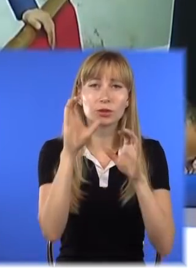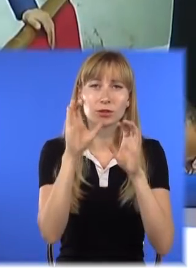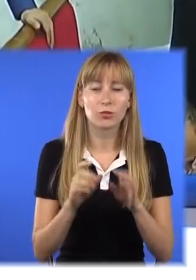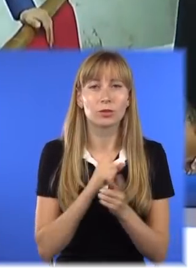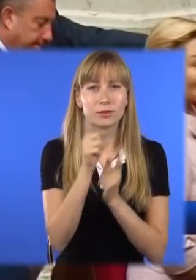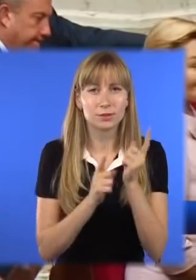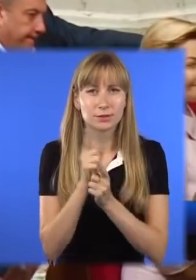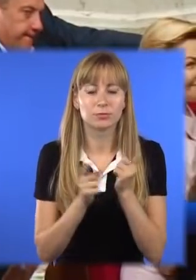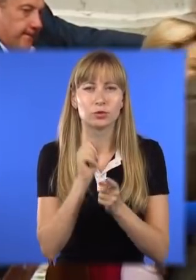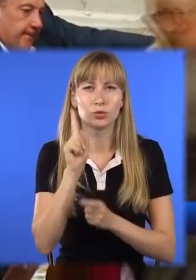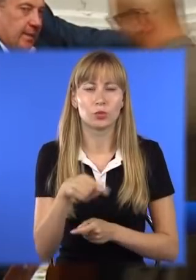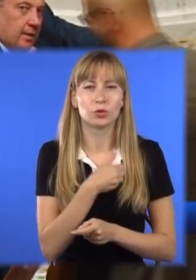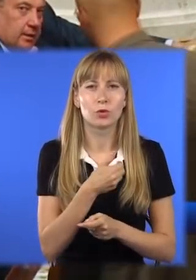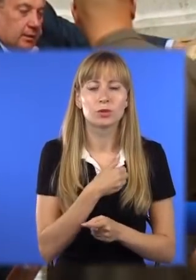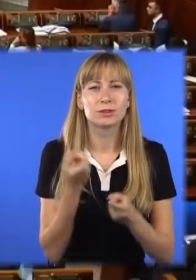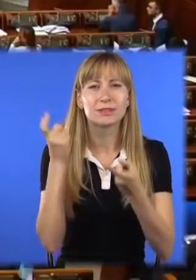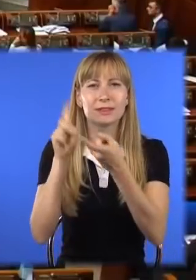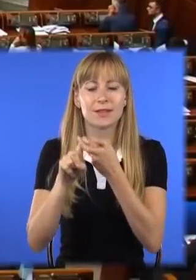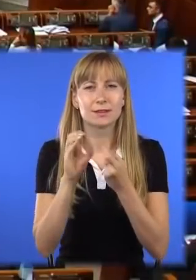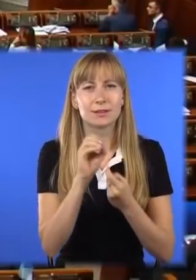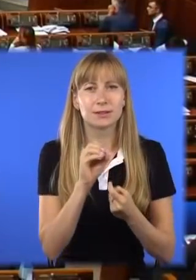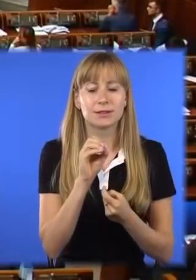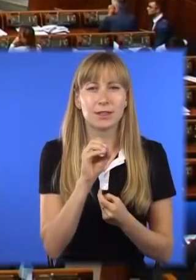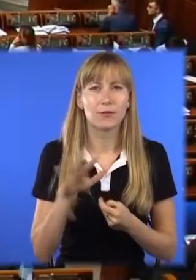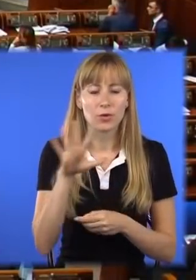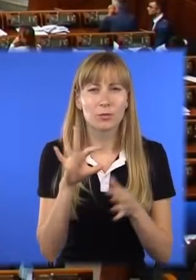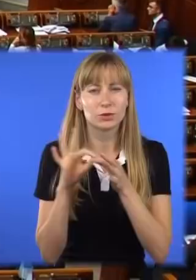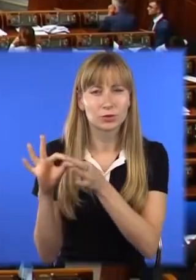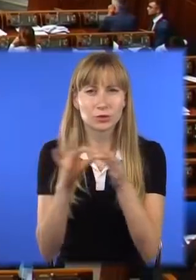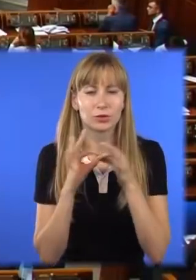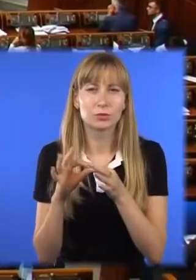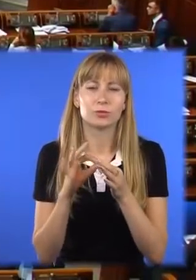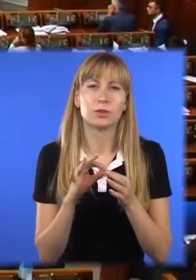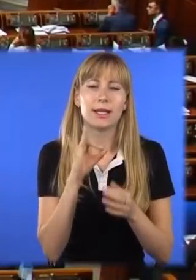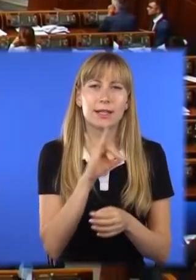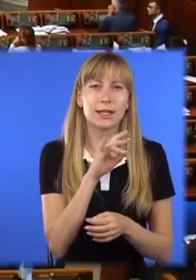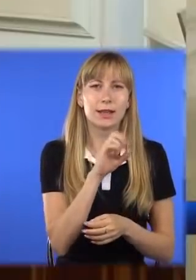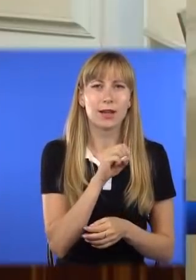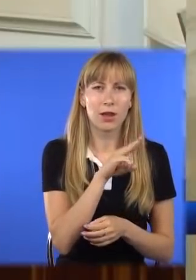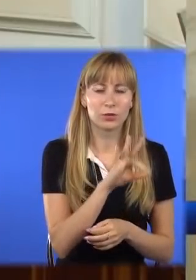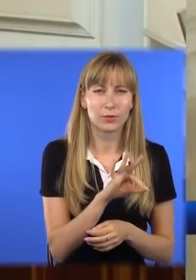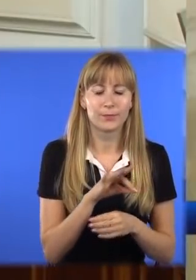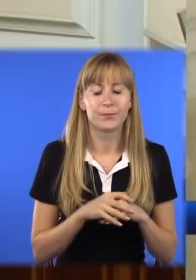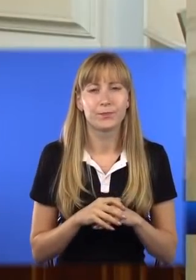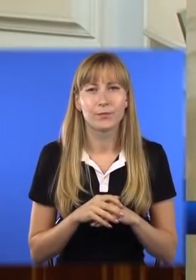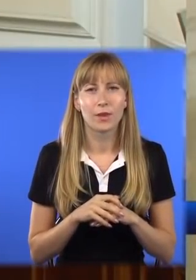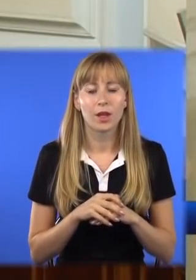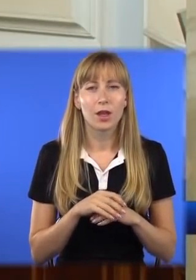до Конституції, що сприятимуть реалізації європейських і євроатлантичних прагнень України. Народні